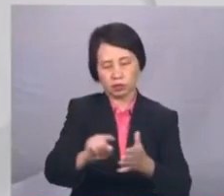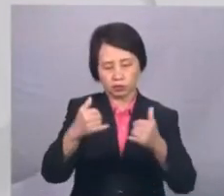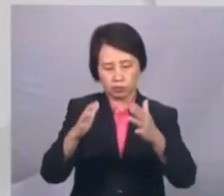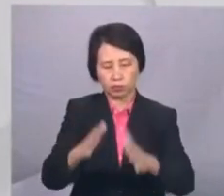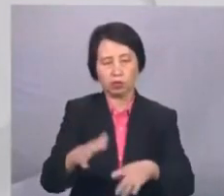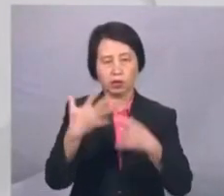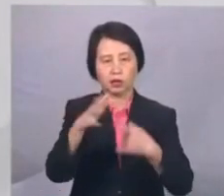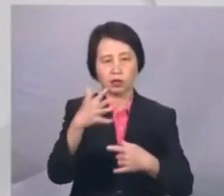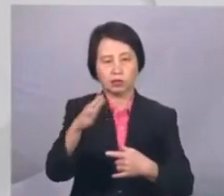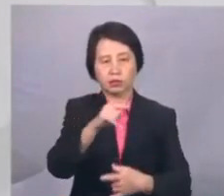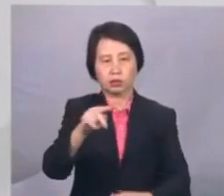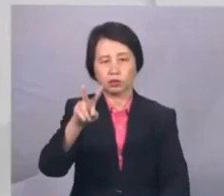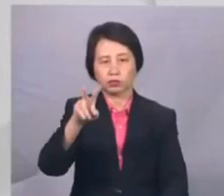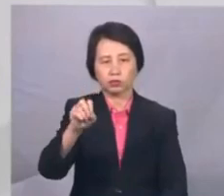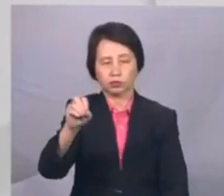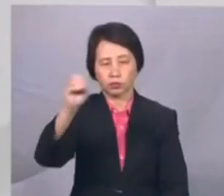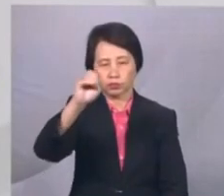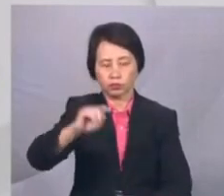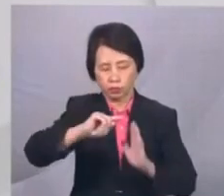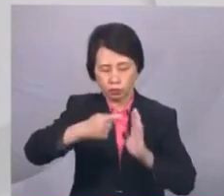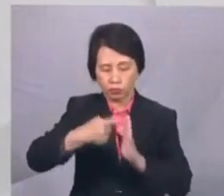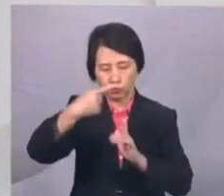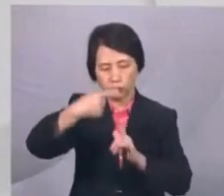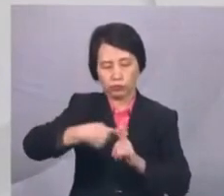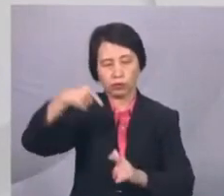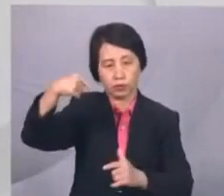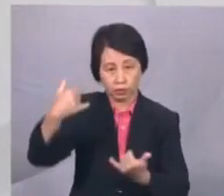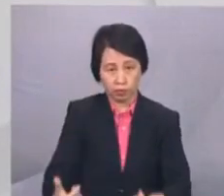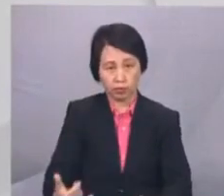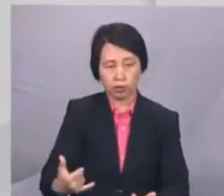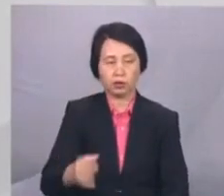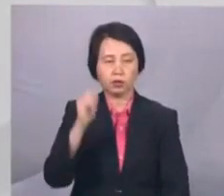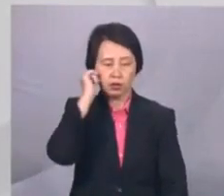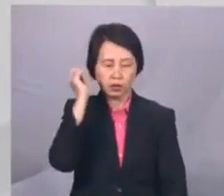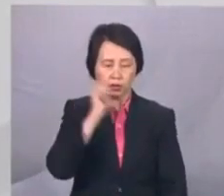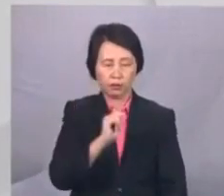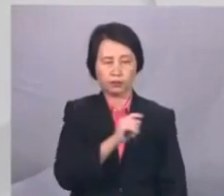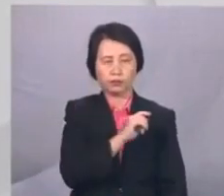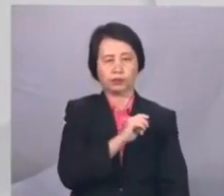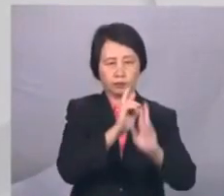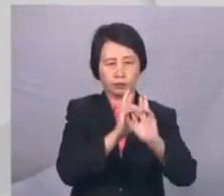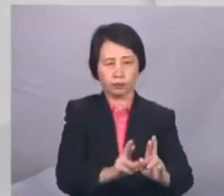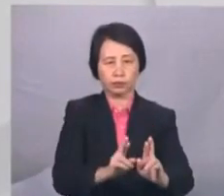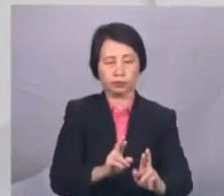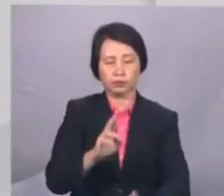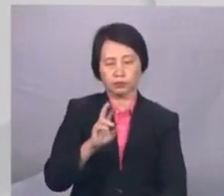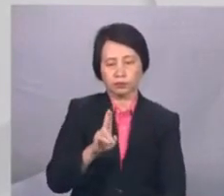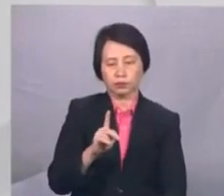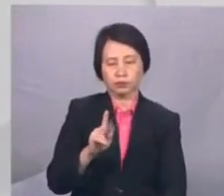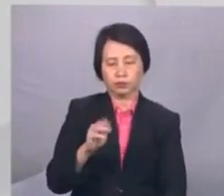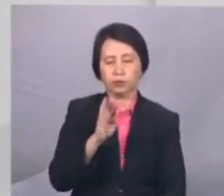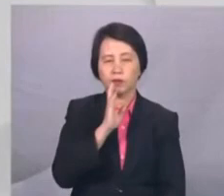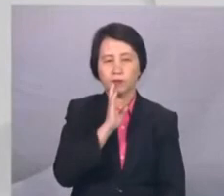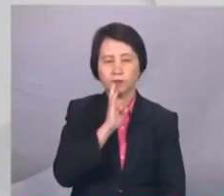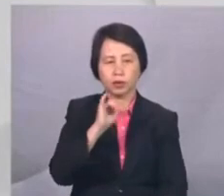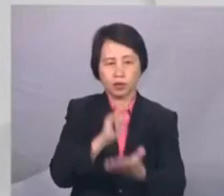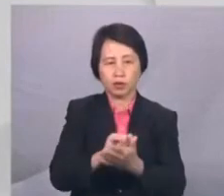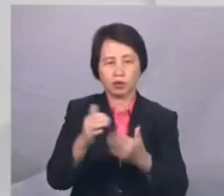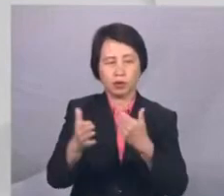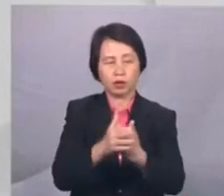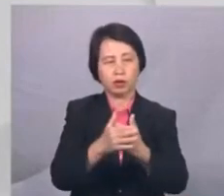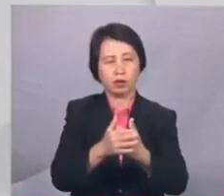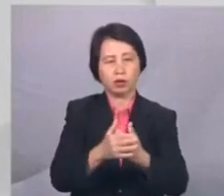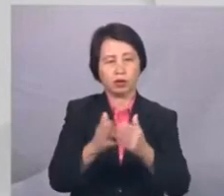pemain antre 15 ke-20 ratus bermula bulan ini style seekor makhluk MFC Mama Fairuz Syafi'i berkata langkah itu